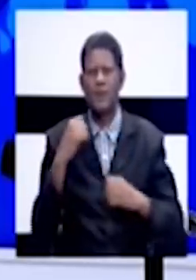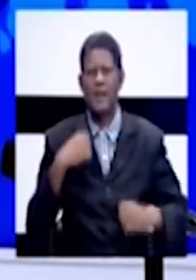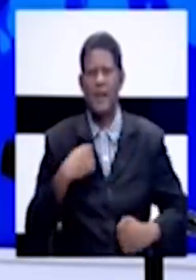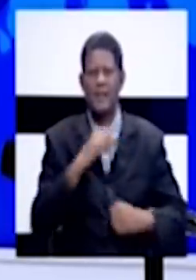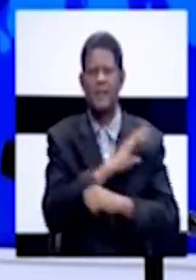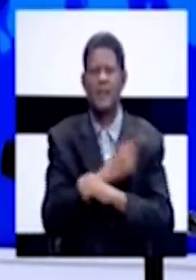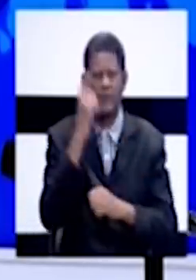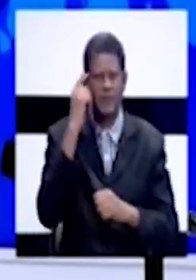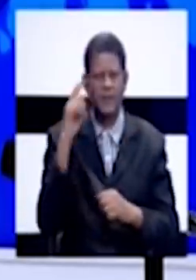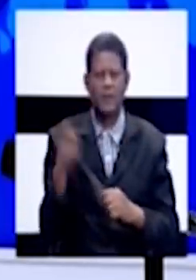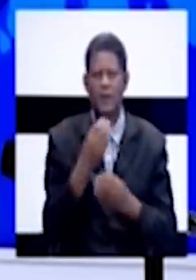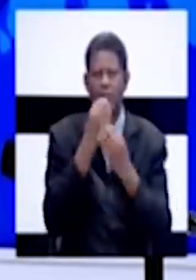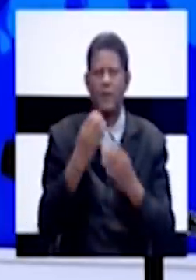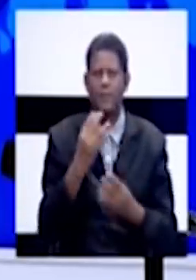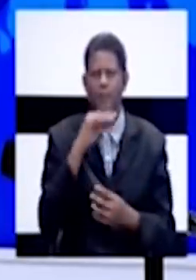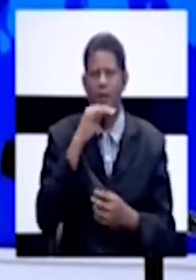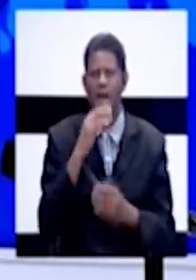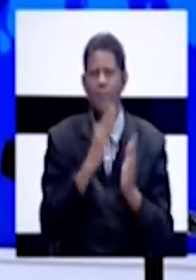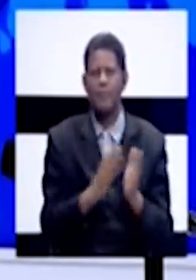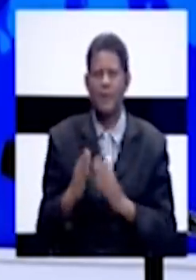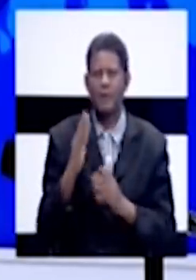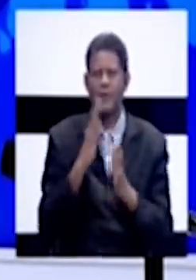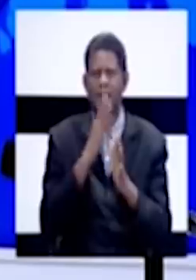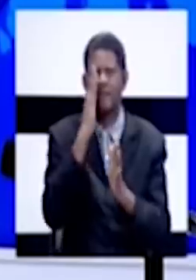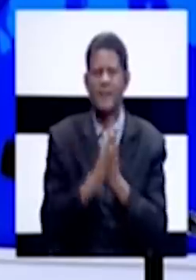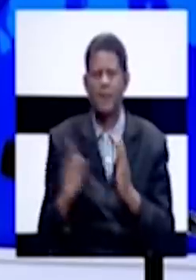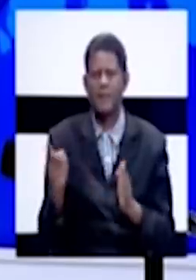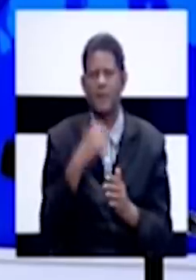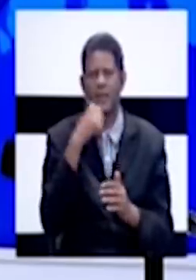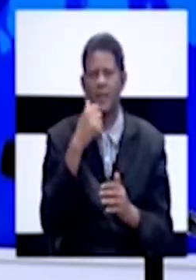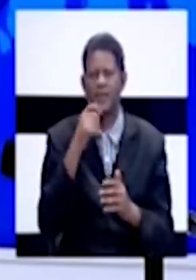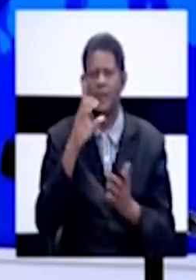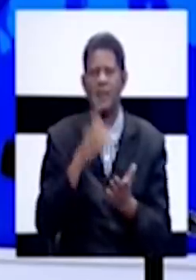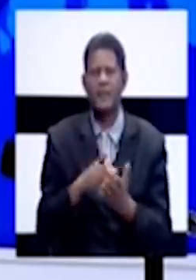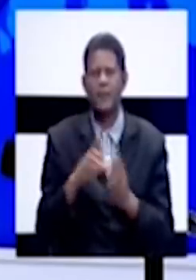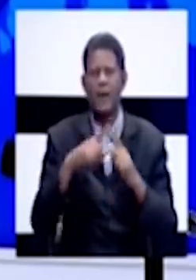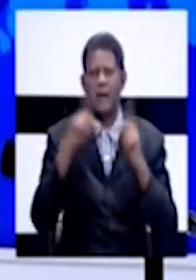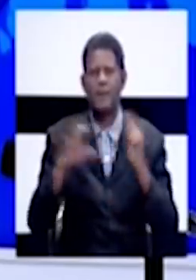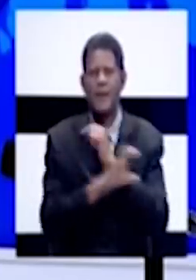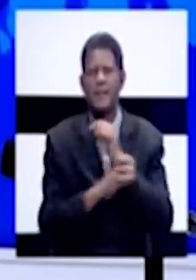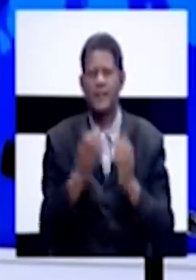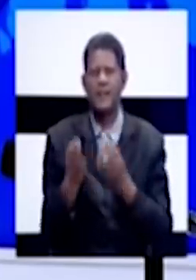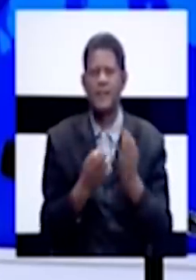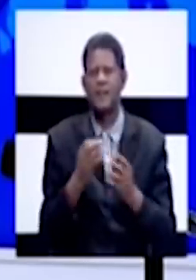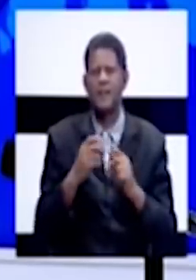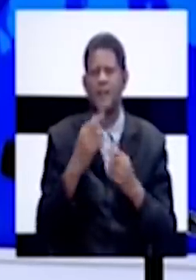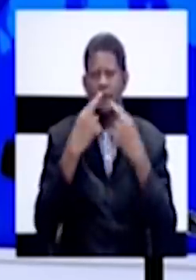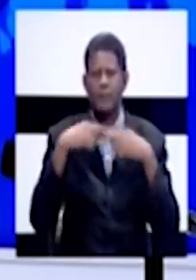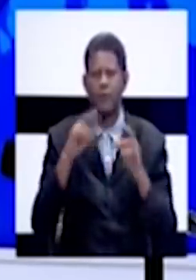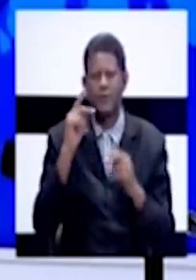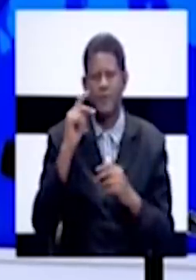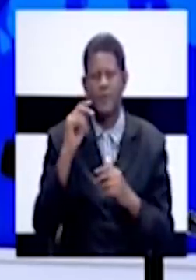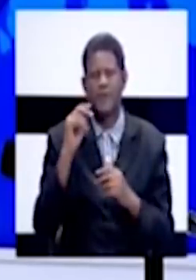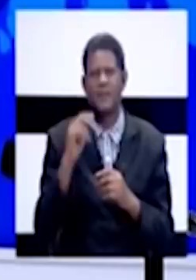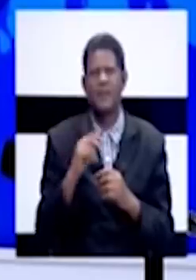ምክልኻል ትግራይ ኩነን ምግብን ማይን ብምቕራብ ዕጃማን ይፍፅማ ከም ዘለዋ ደቂ ኣንስትዮ ከተማ ዓብዪ ዓዲ ገሊፀን ንፀብጻብ ንጉሰ ማረ ገብረ